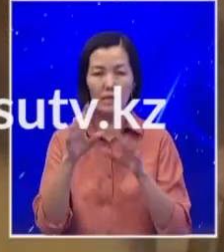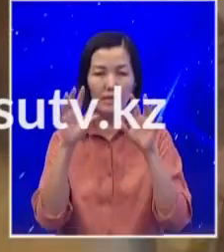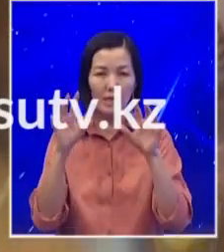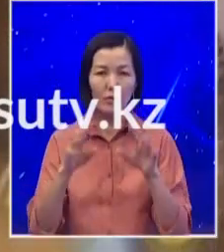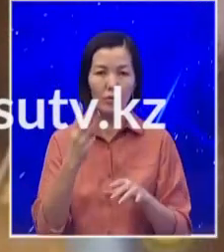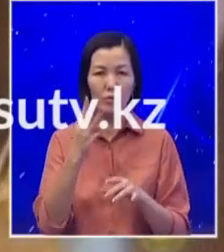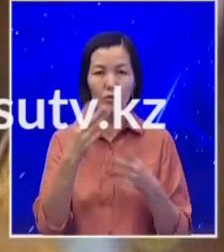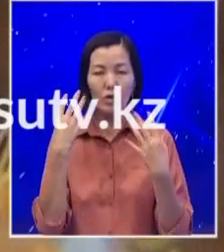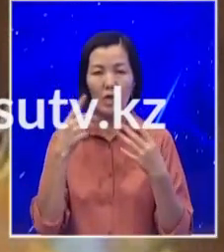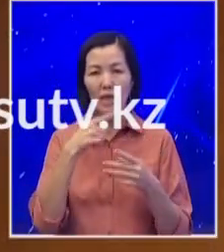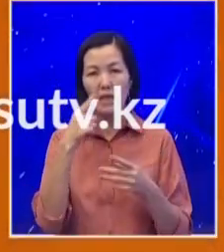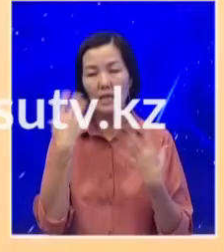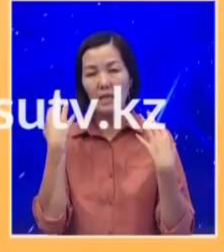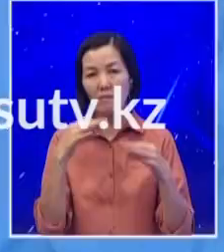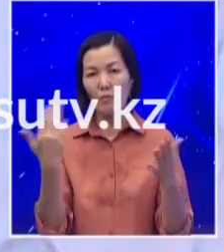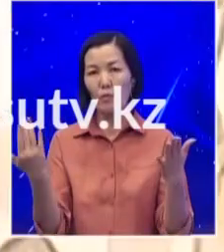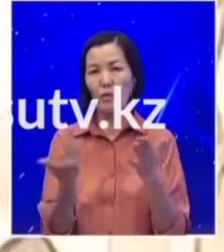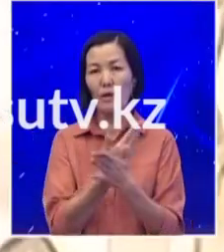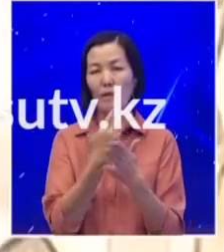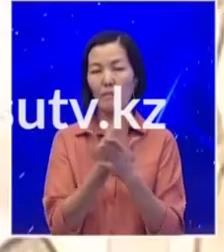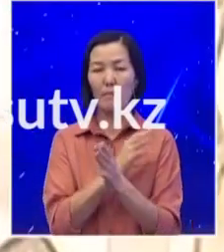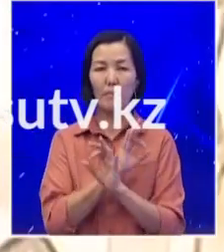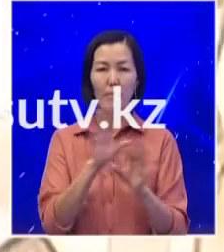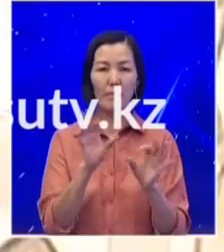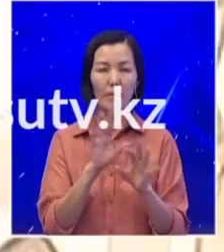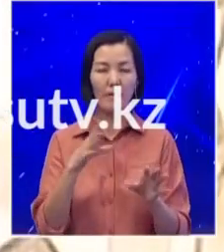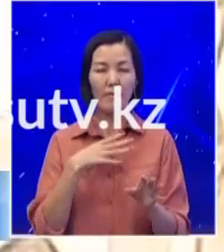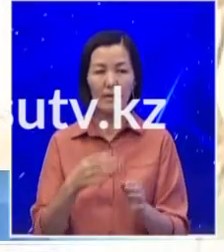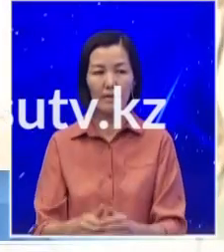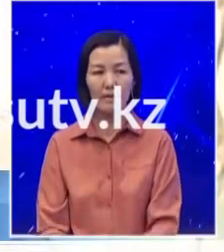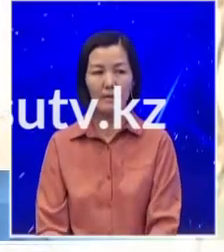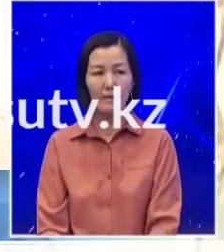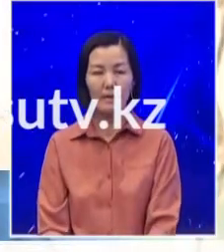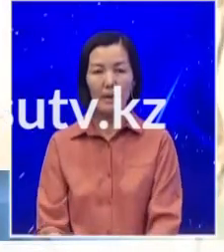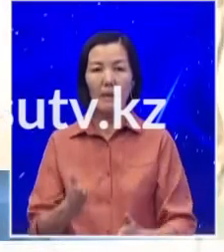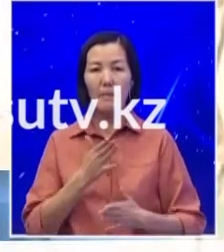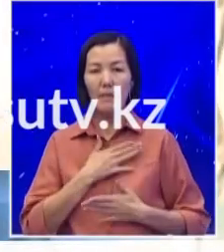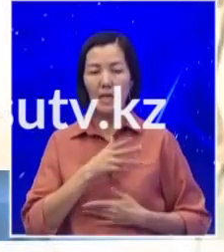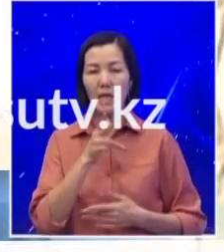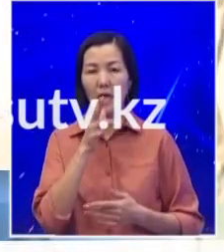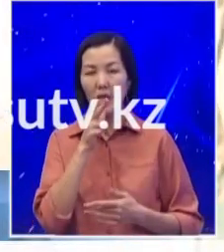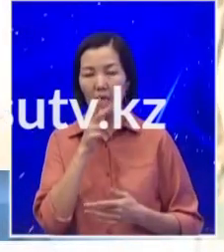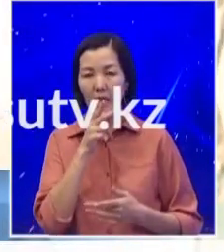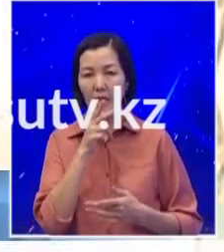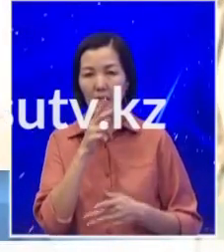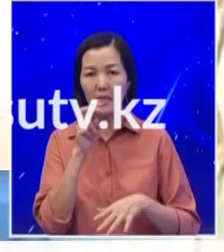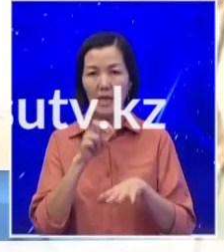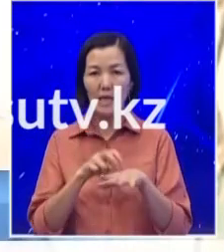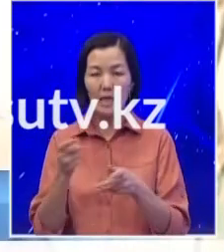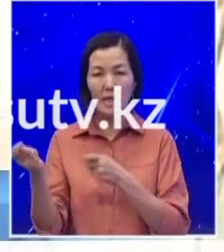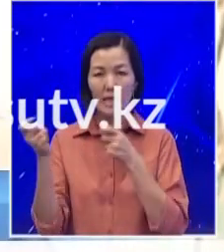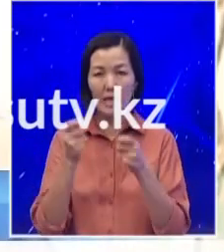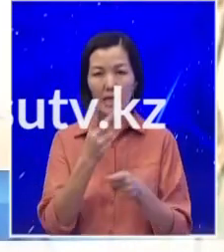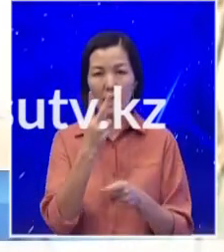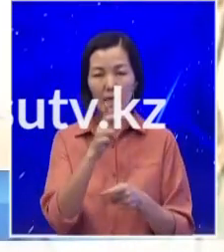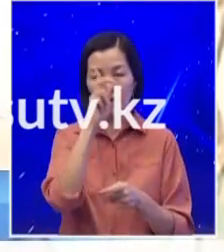еркін сөйледі. Вот я врачей привозила. Мен Кореядан елімізге дәрігерлерді әкелдім. Екі жақты келісім